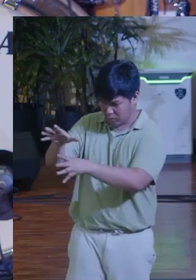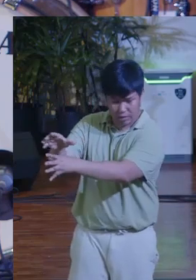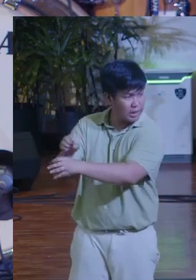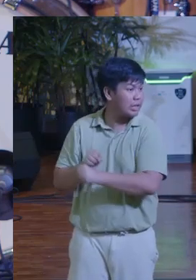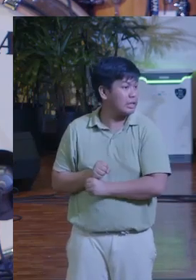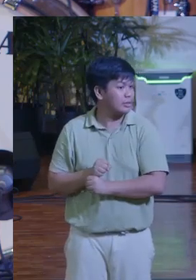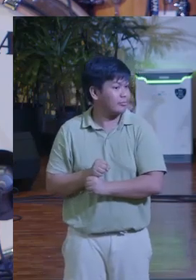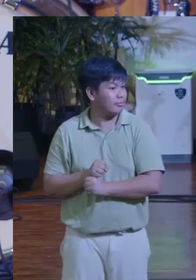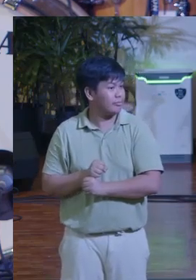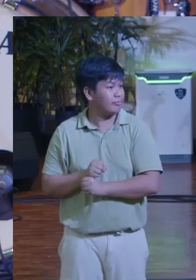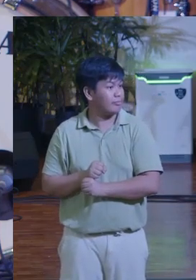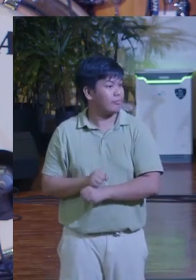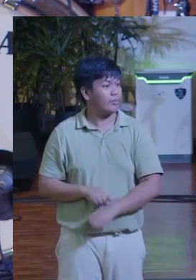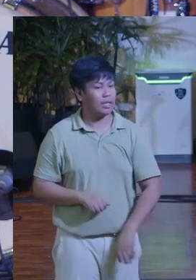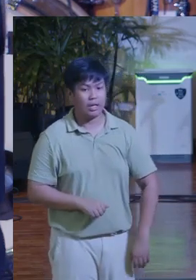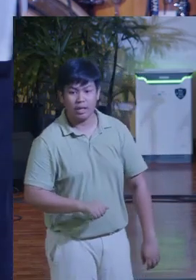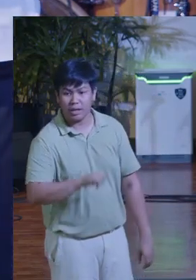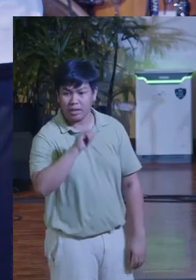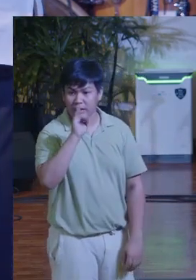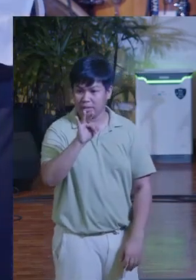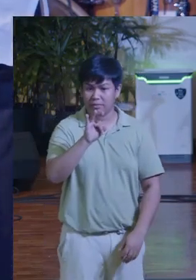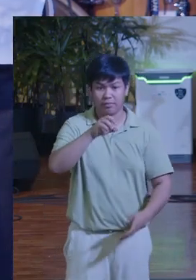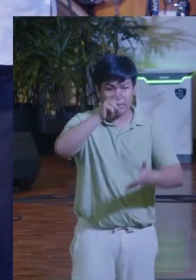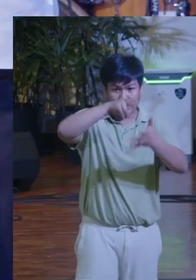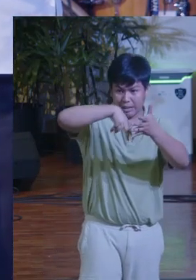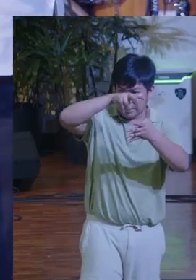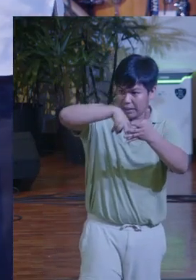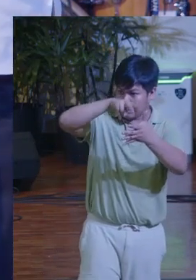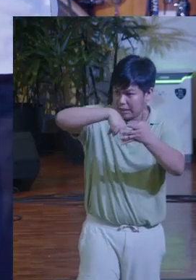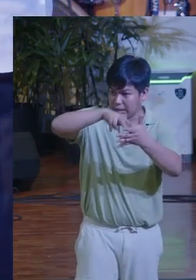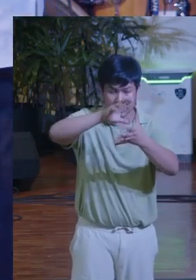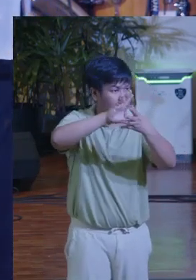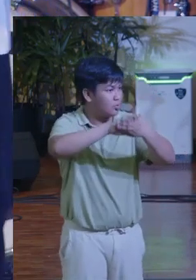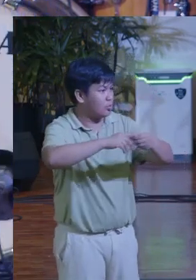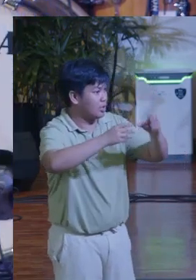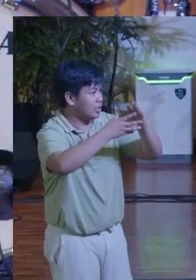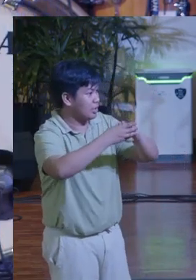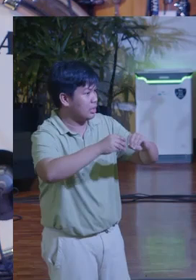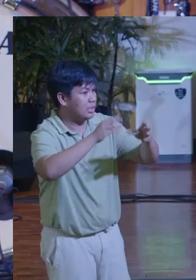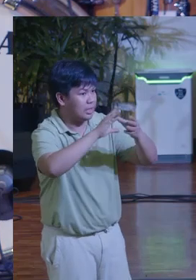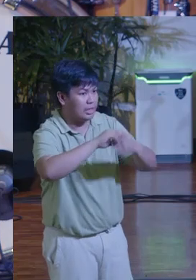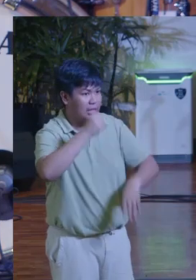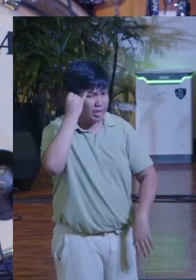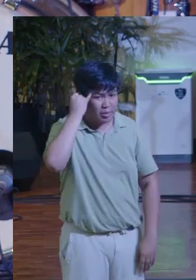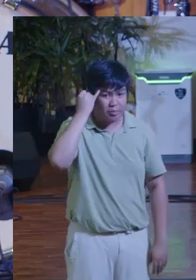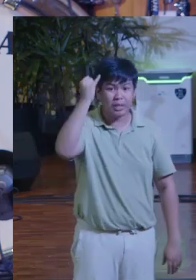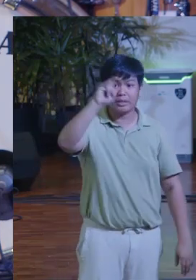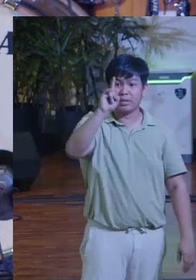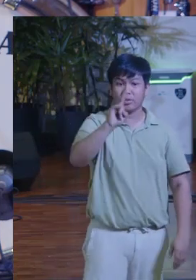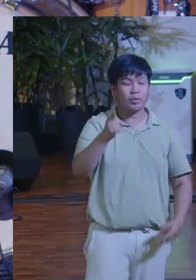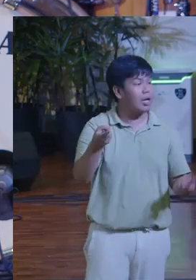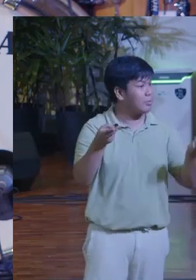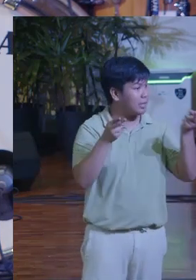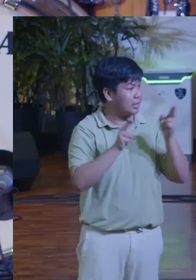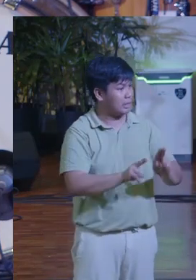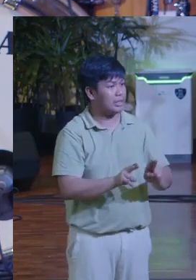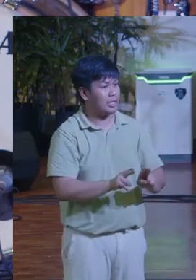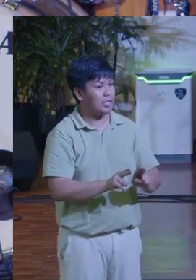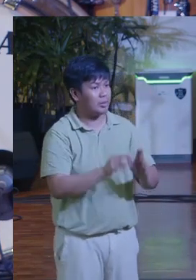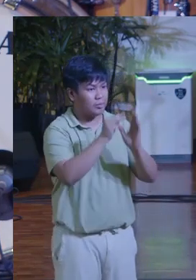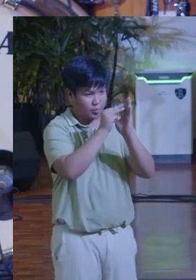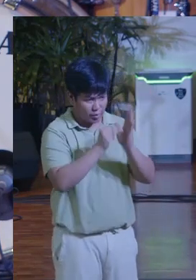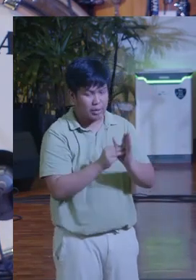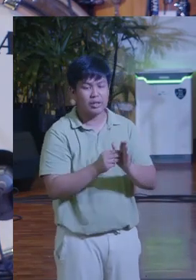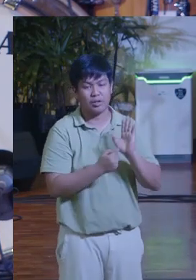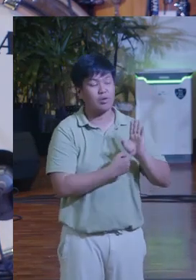So kung binabasa niyo yung kwento at ini-imagine niyo kung anong pinakamagandang pwede mangyari kay Moses,